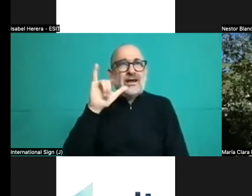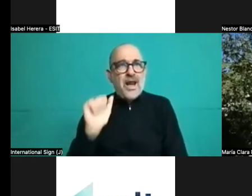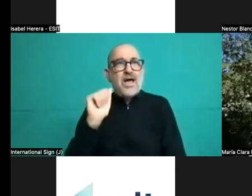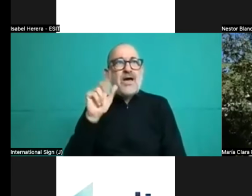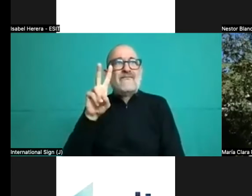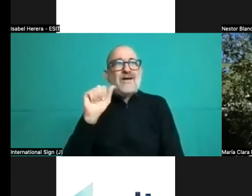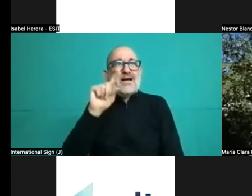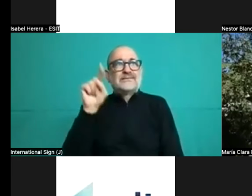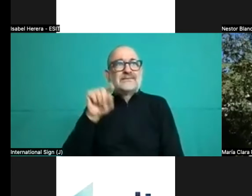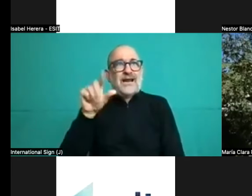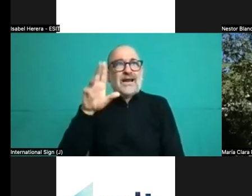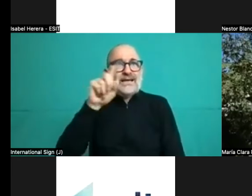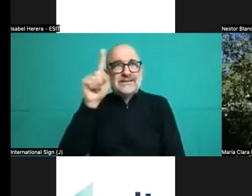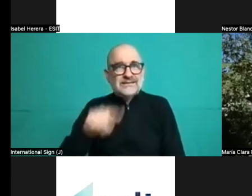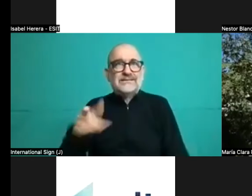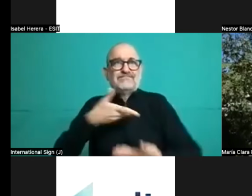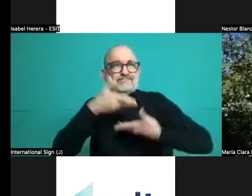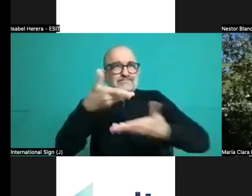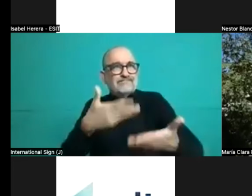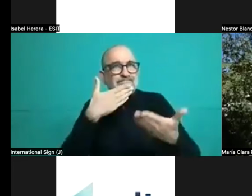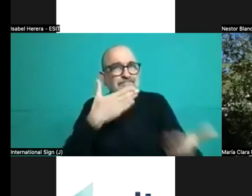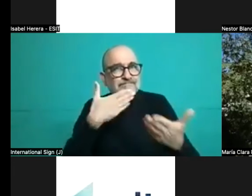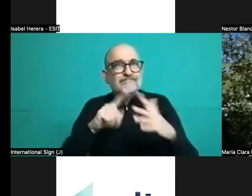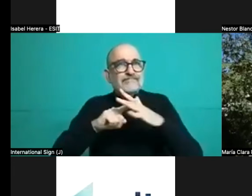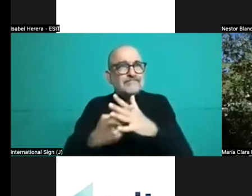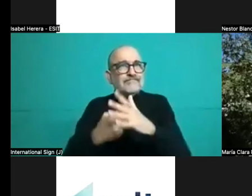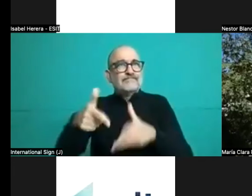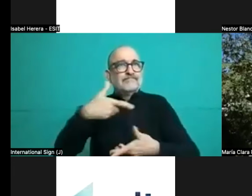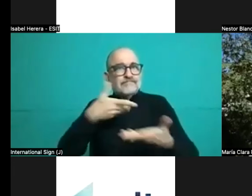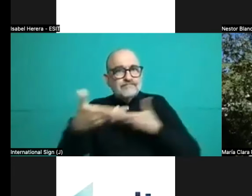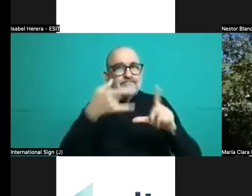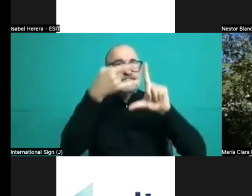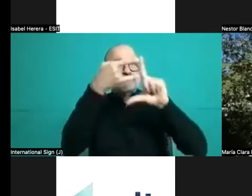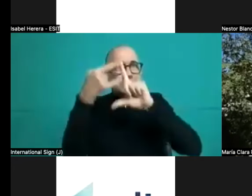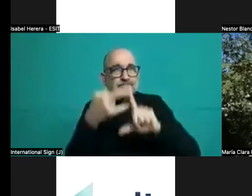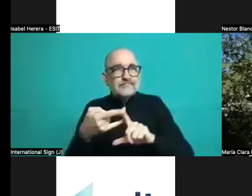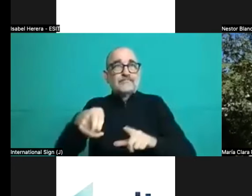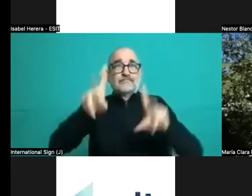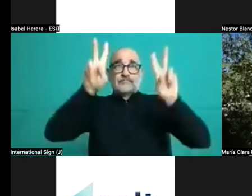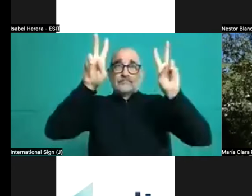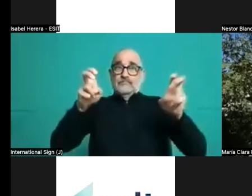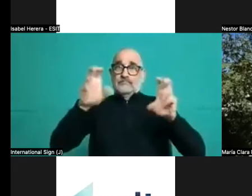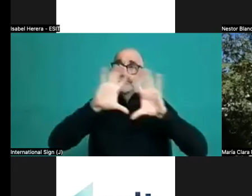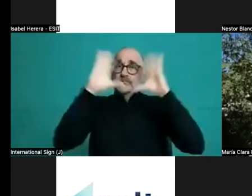Cet webinaire dans le cadre de la célébration de la Journée mondiale de la sécurité des patients avec ce slogan, non? Faire entendre la voix des